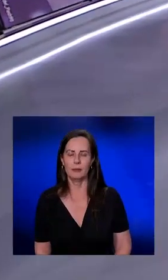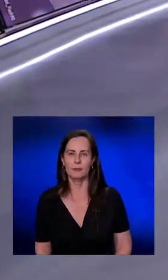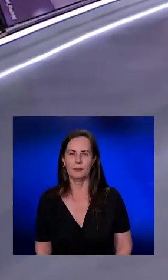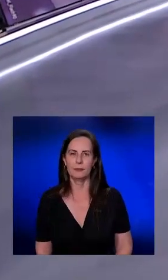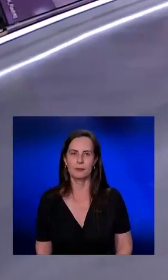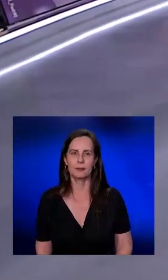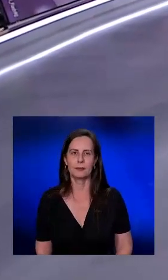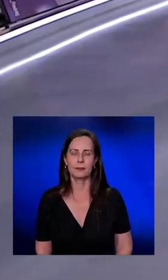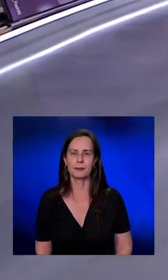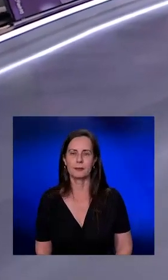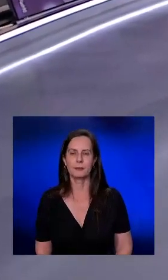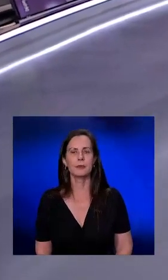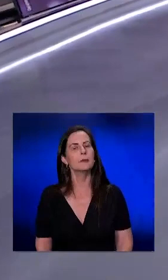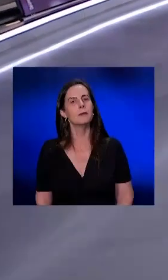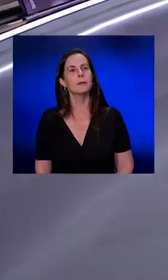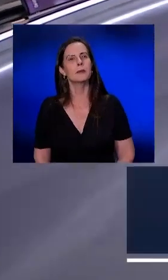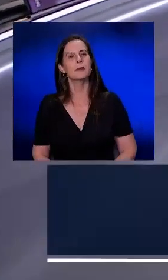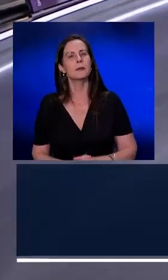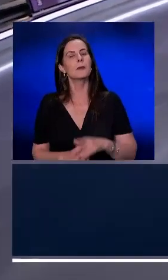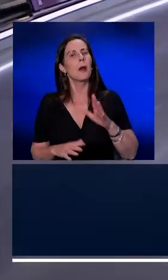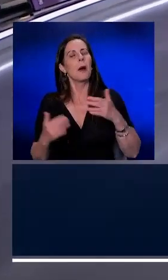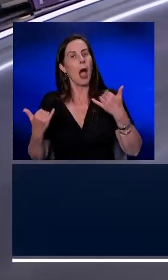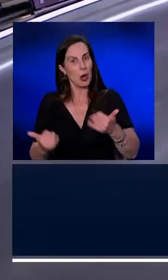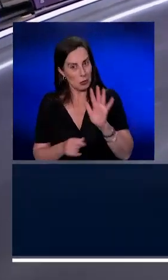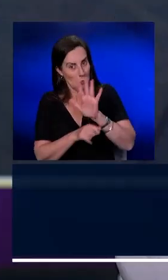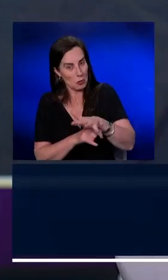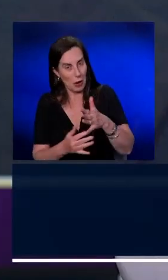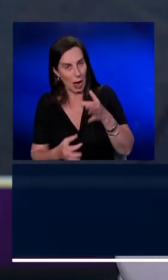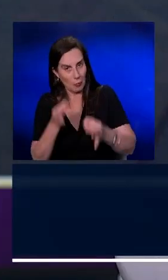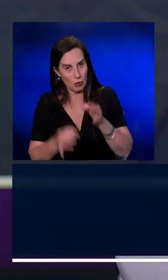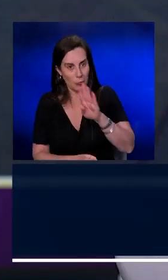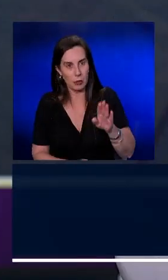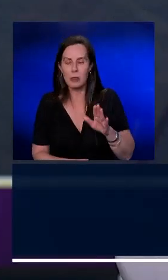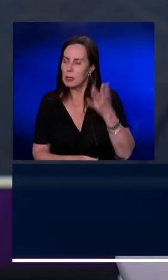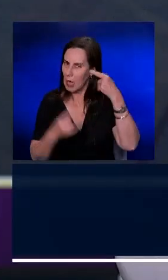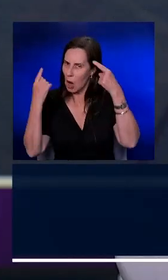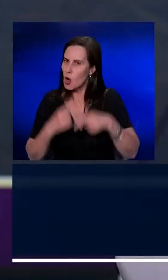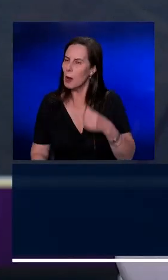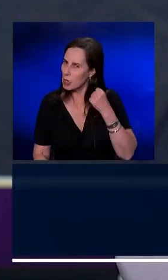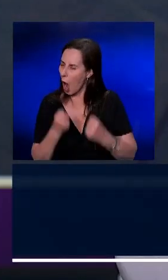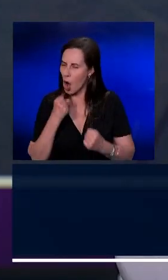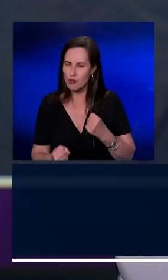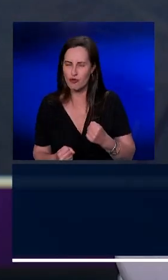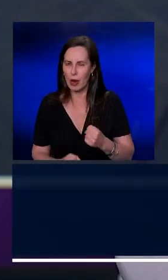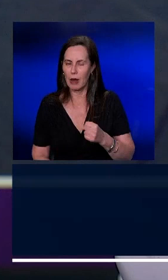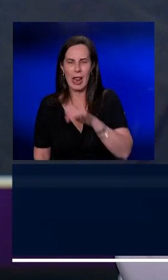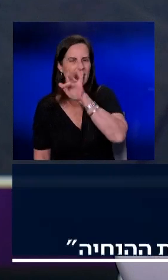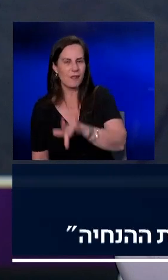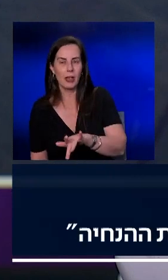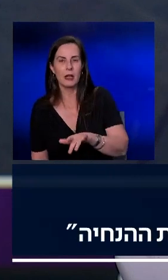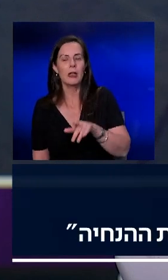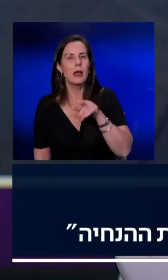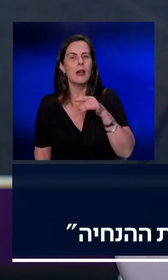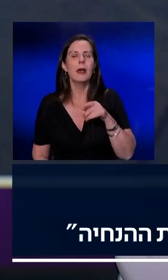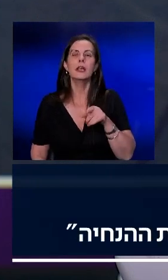תמר, אנחנו נשארים איתך, עד כמה הכותרות מהיום משפיעות על ההמשך? משפיעות, זה היה יום קשה מאוד לתביעה היום, ואם אנחנו מדברות